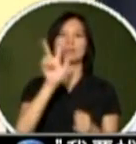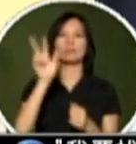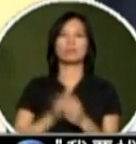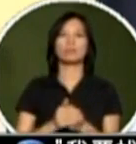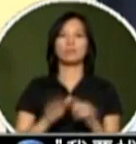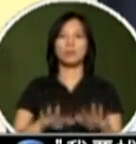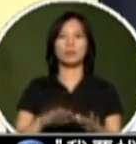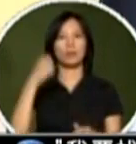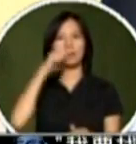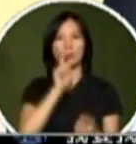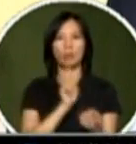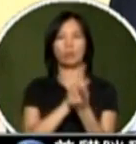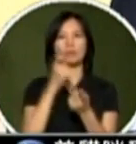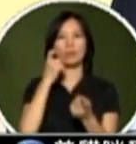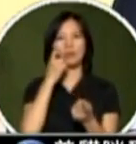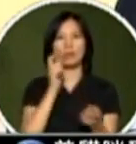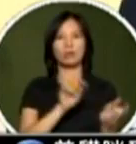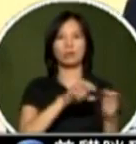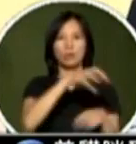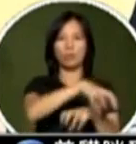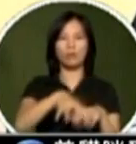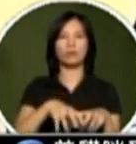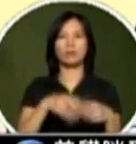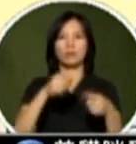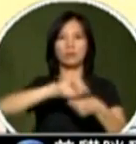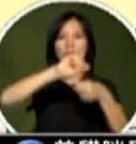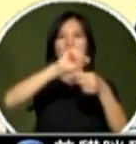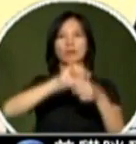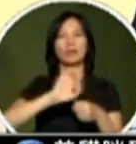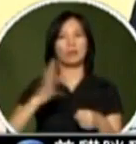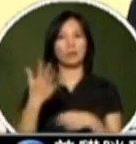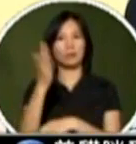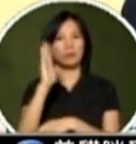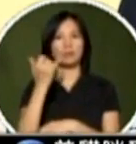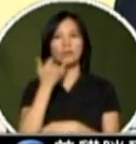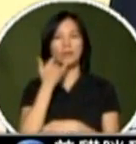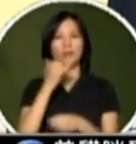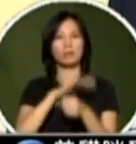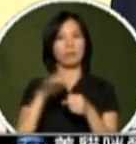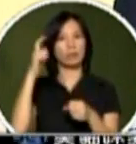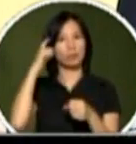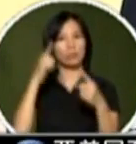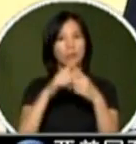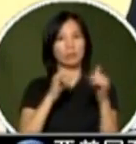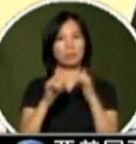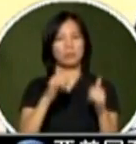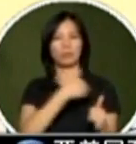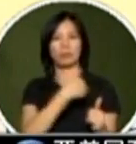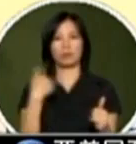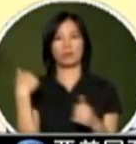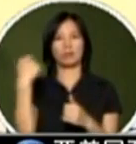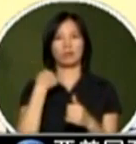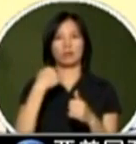在台湾要面对的困境越来越多，但政府能满足人民期待的能力越来